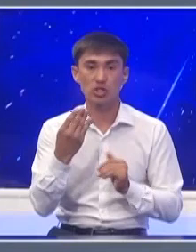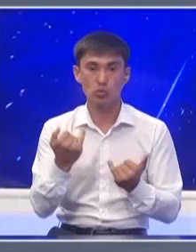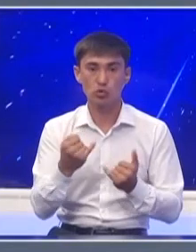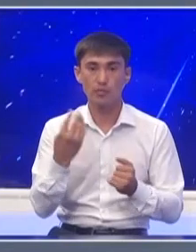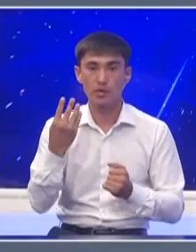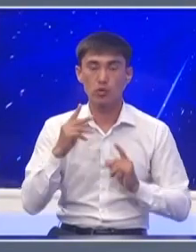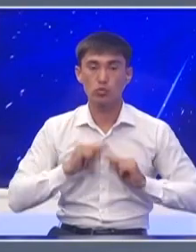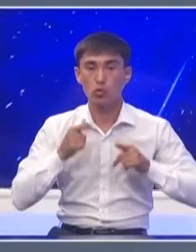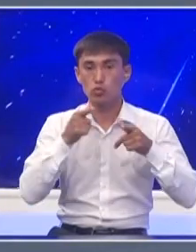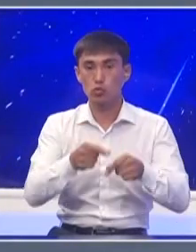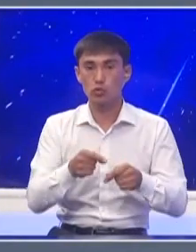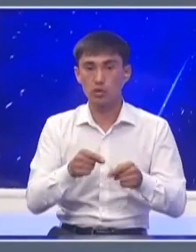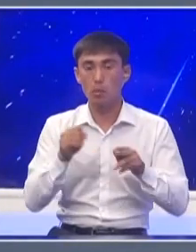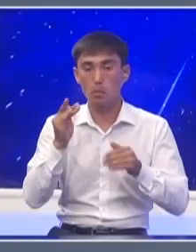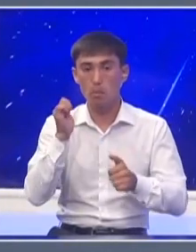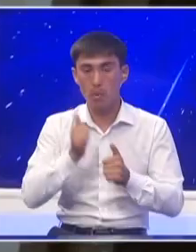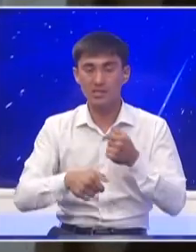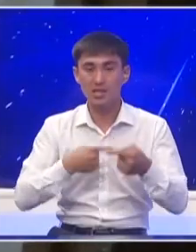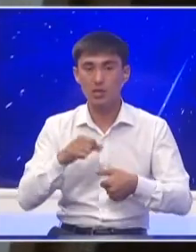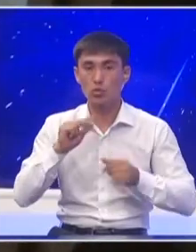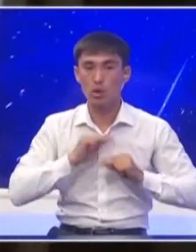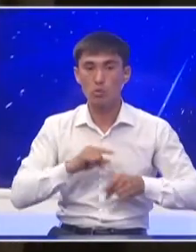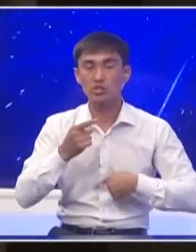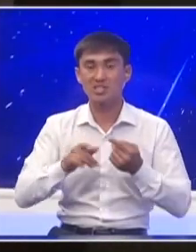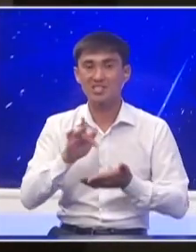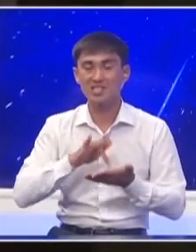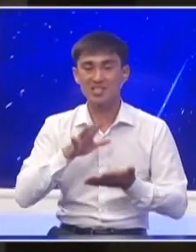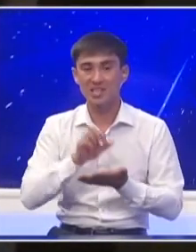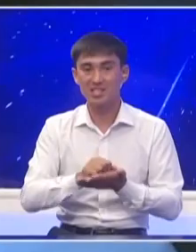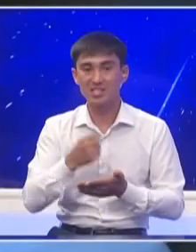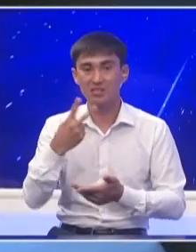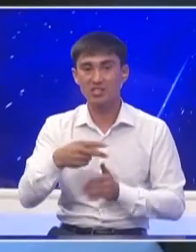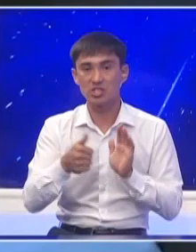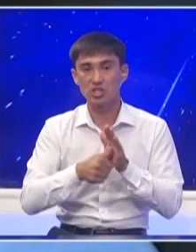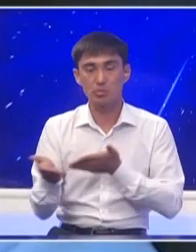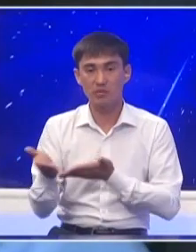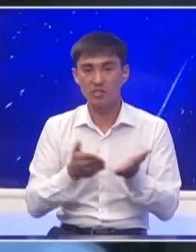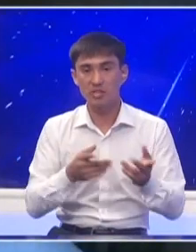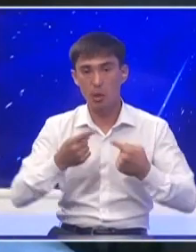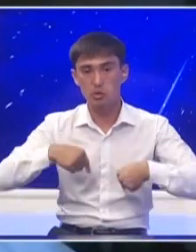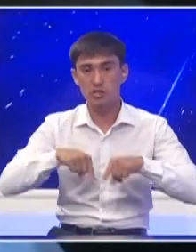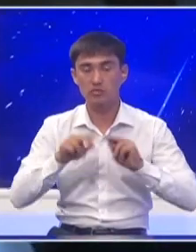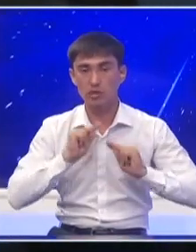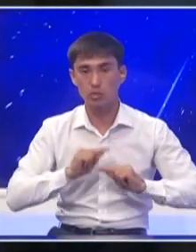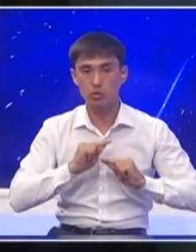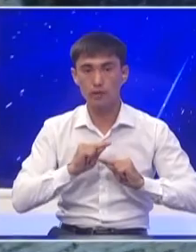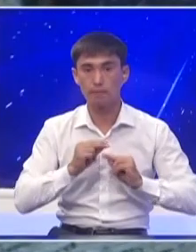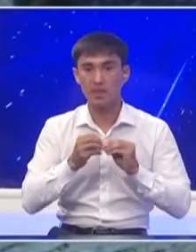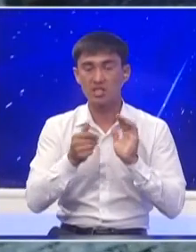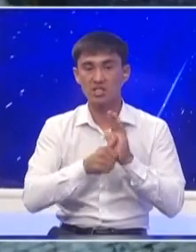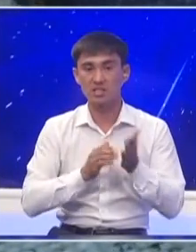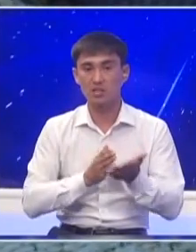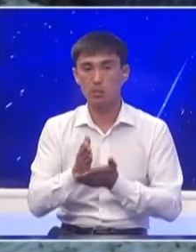уже трудоустроены на постоянную работу через центр занятости, 26 привлечены на общественные работы,